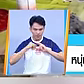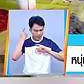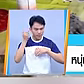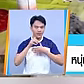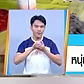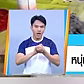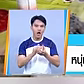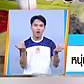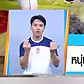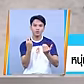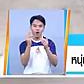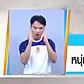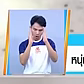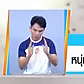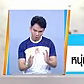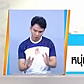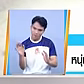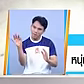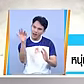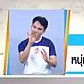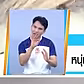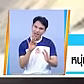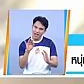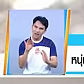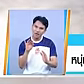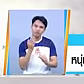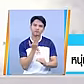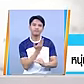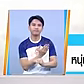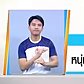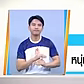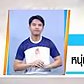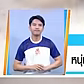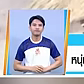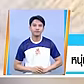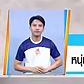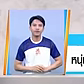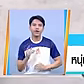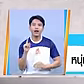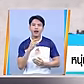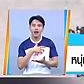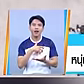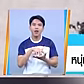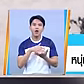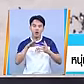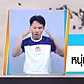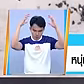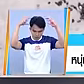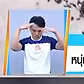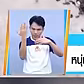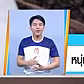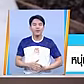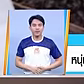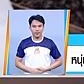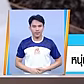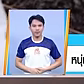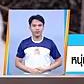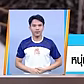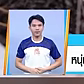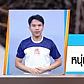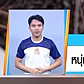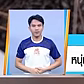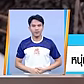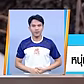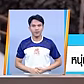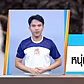ล้วก็ลูก2คนถูกแมลงพวกนี้เนี่ยมาแย่งที่อยู่อาศัยนะคะเล่าว่าช่วงฝนตกที่ผ่านมาจู่ๆก็มีแมลงปีกแข็งร่วงลงมาจ